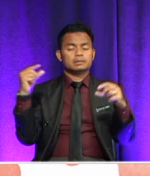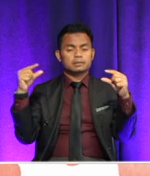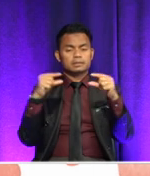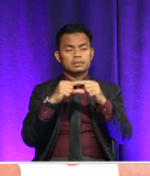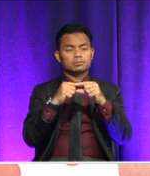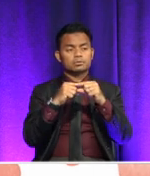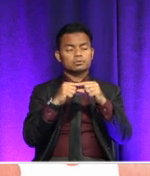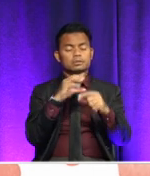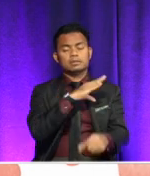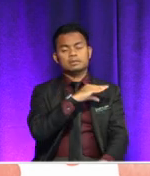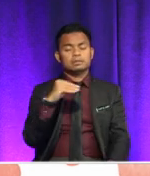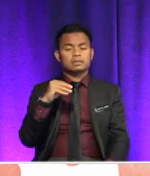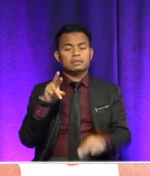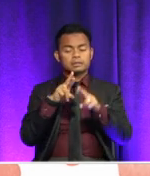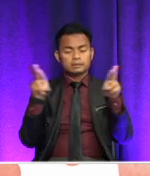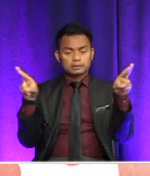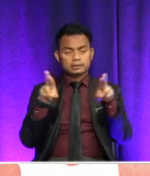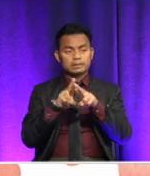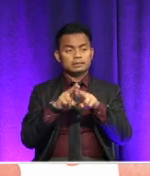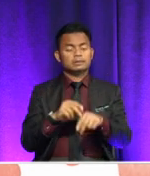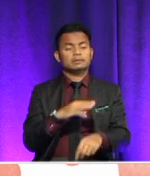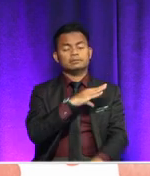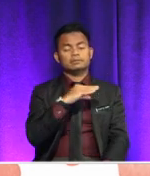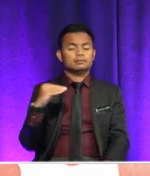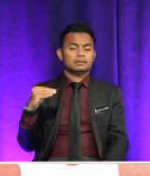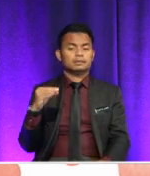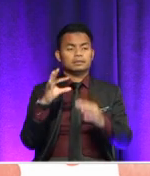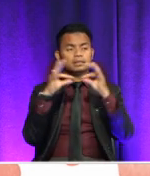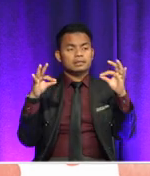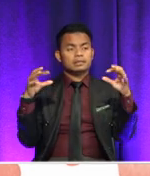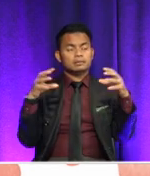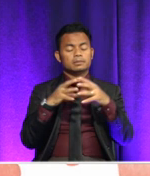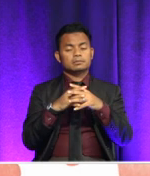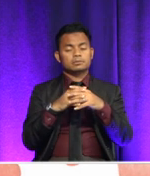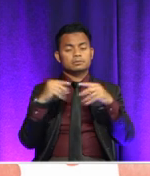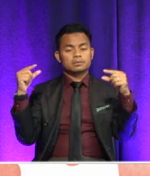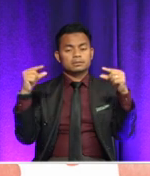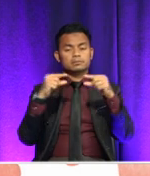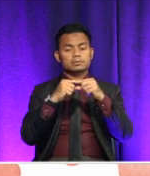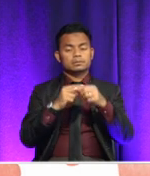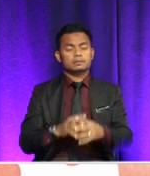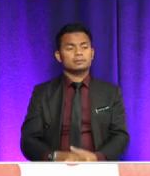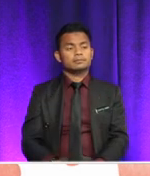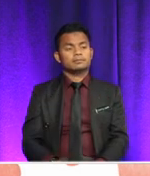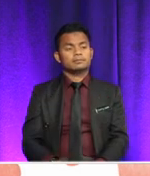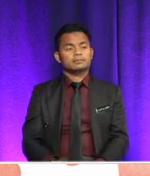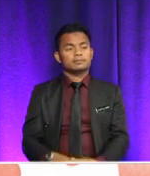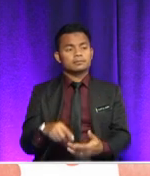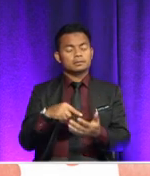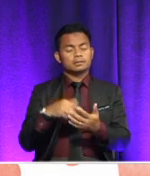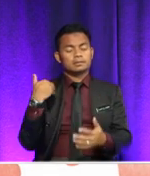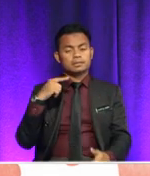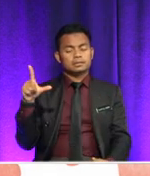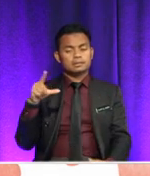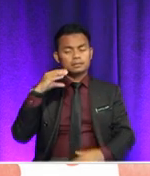ayat majmu rilatif dan ini Ella ada majmu gabungan ini adalah binaan